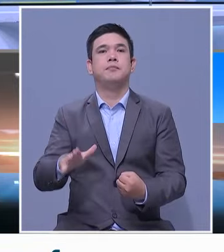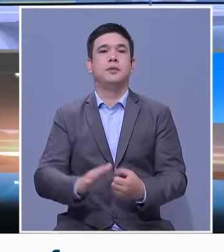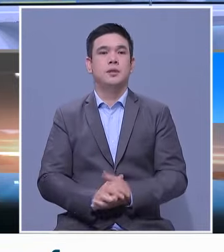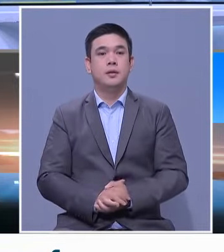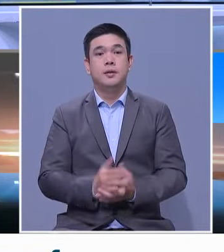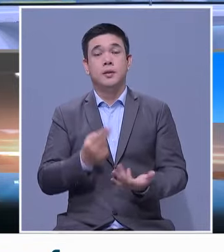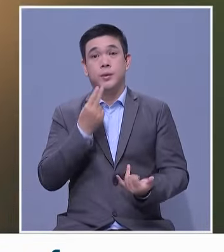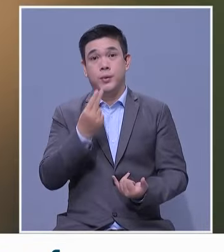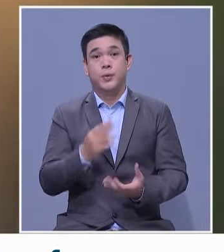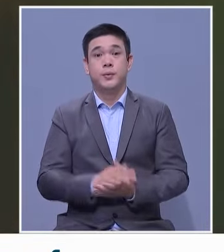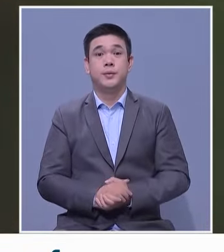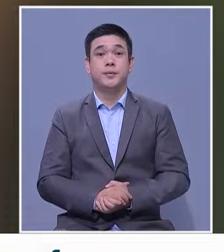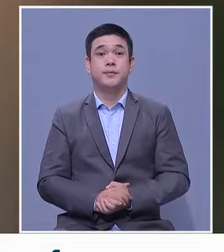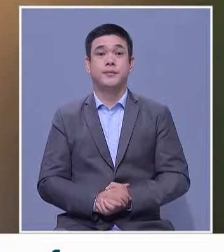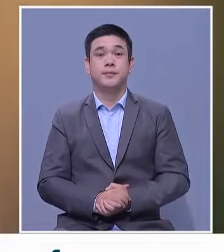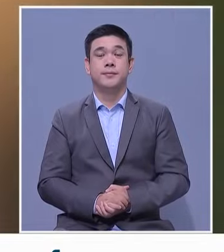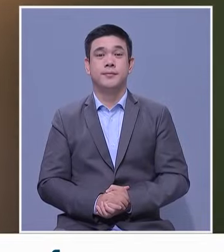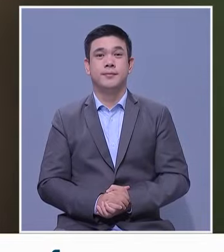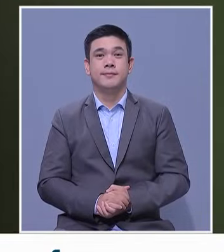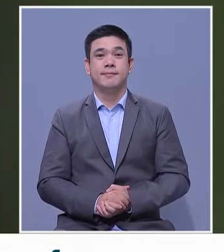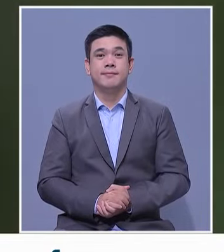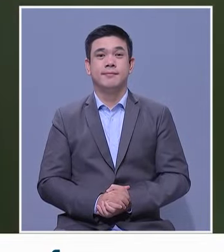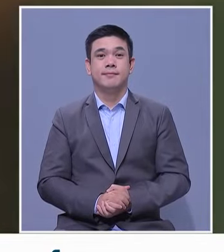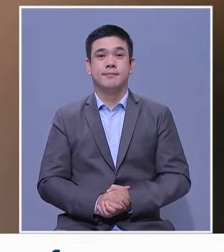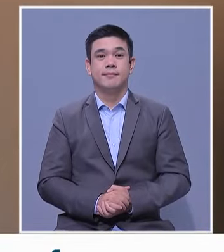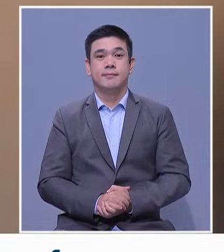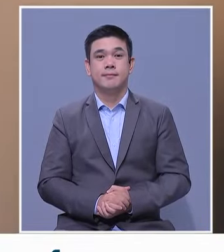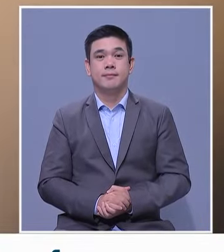ครับ จริงนะก็ลองอย่าจริงนะ